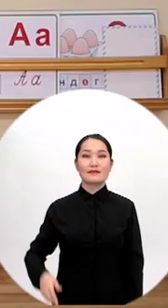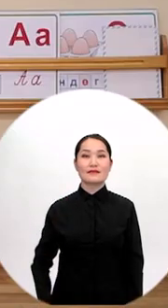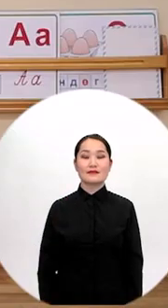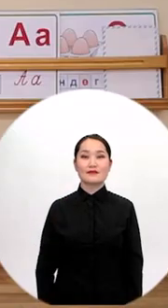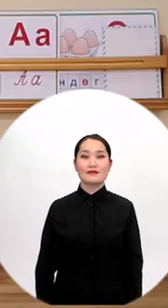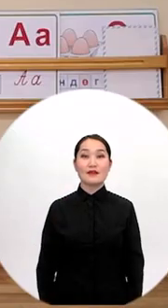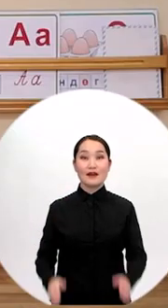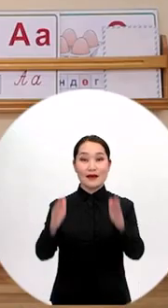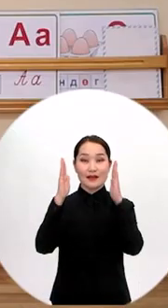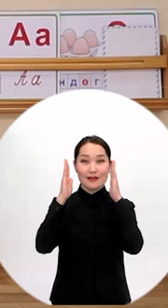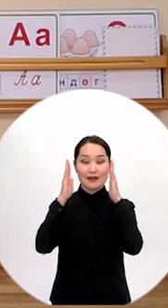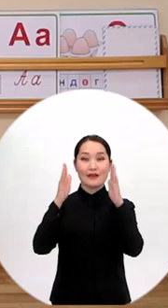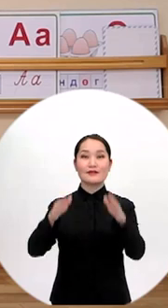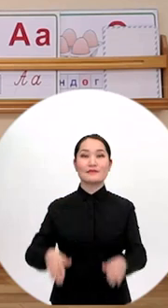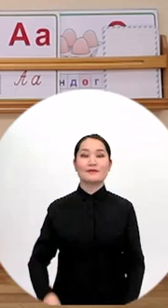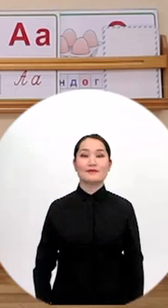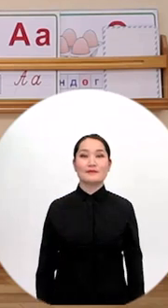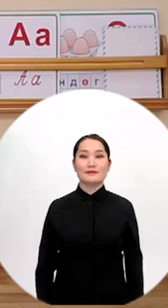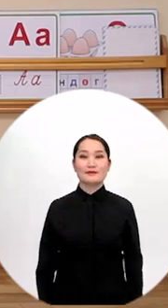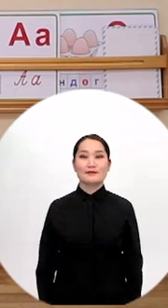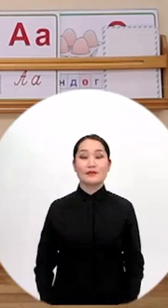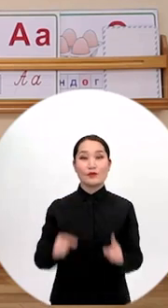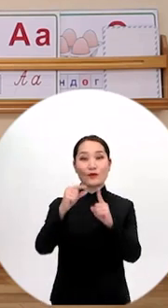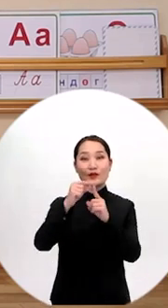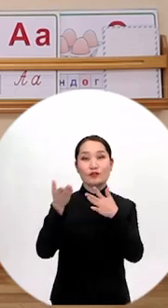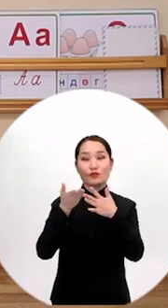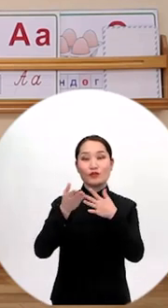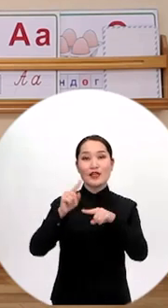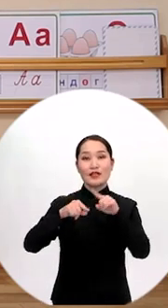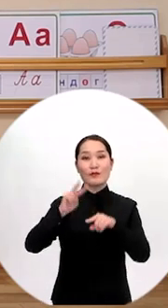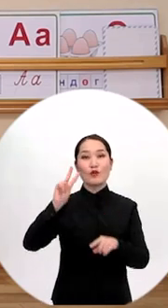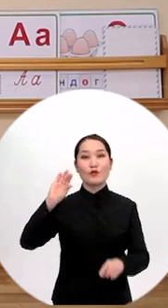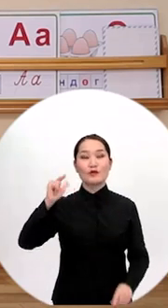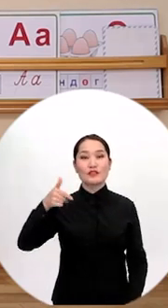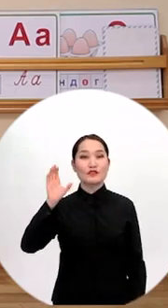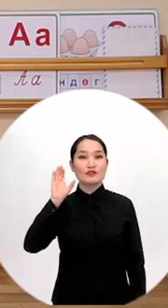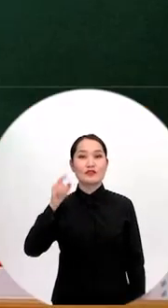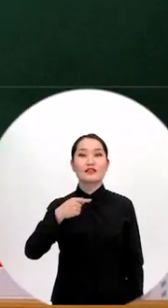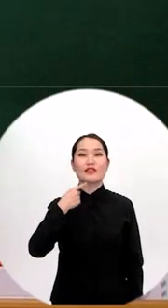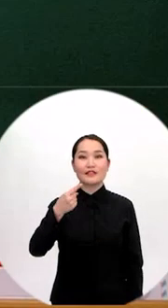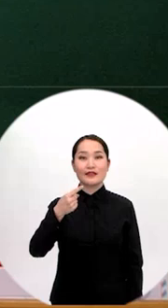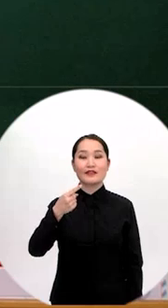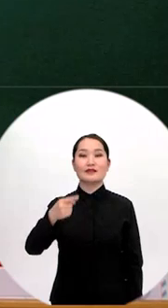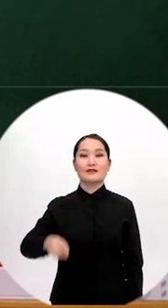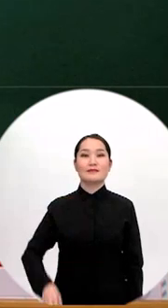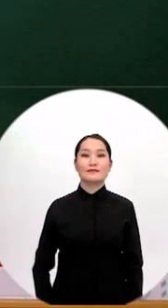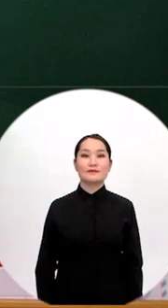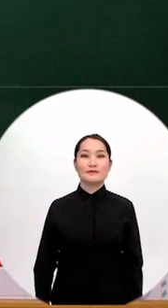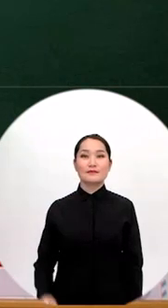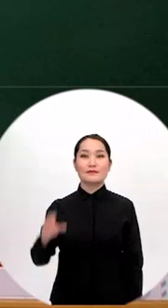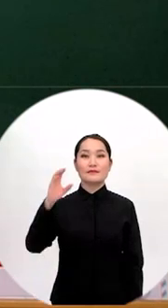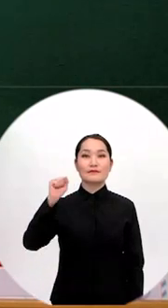Багш дараагийнхаа үгийг хэлээ. Анхааралтай сонсоод үгийн дунд ямар гээгүүлэгч аваа сонсогдож байна вэ? Аваага